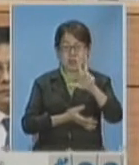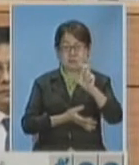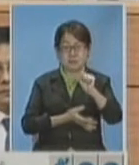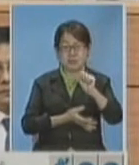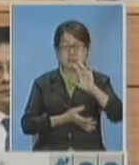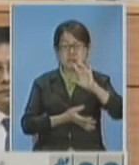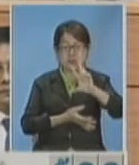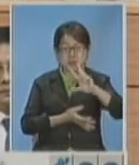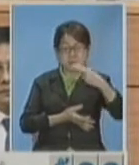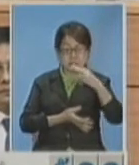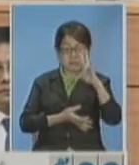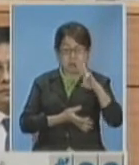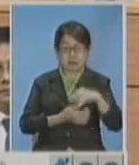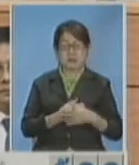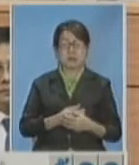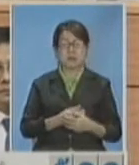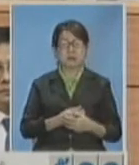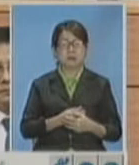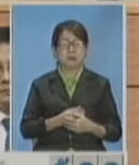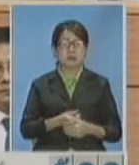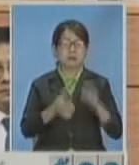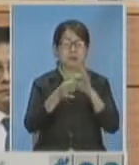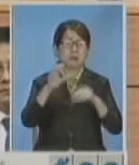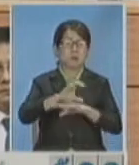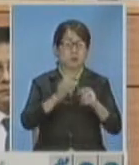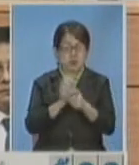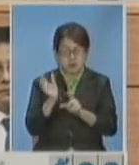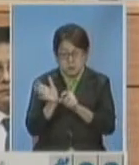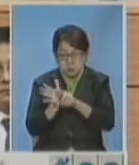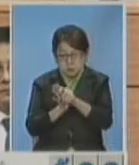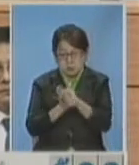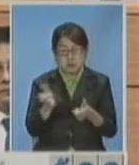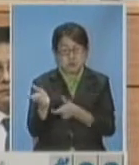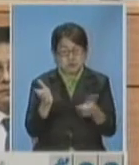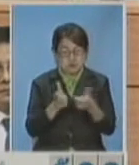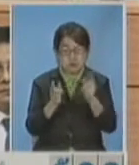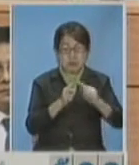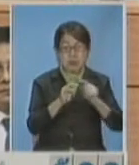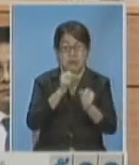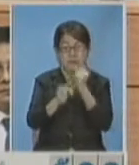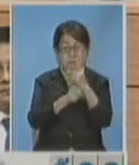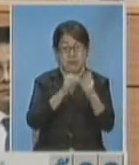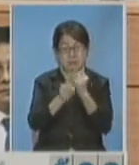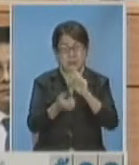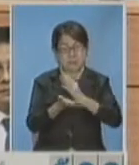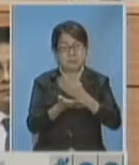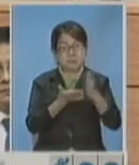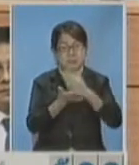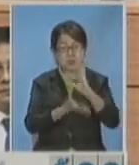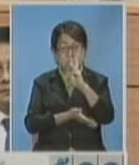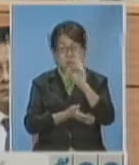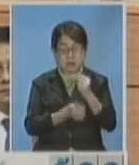3,337,000 บาทท่านประธานครับโครงการกำจัดบวกแต่เดิมนั้นเสียแค่ปีละ 600,000